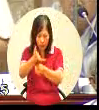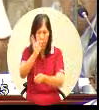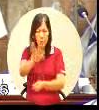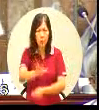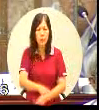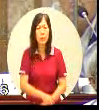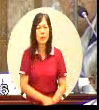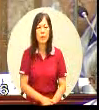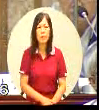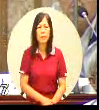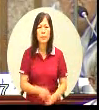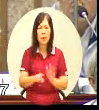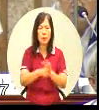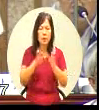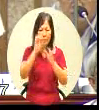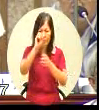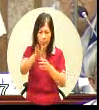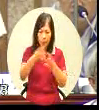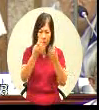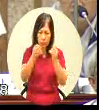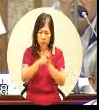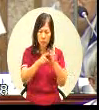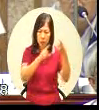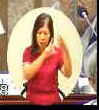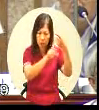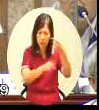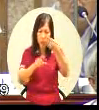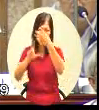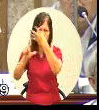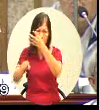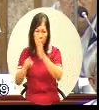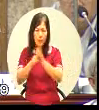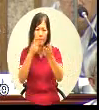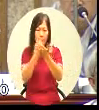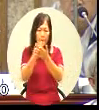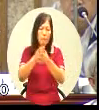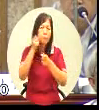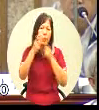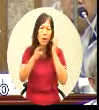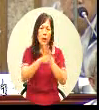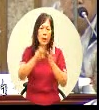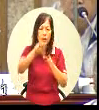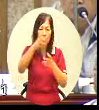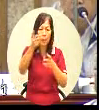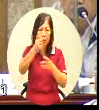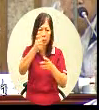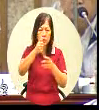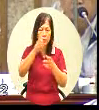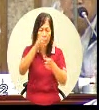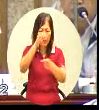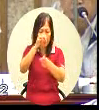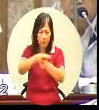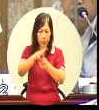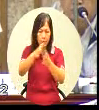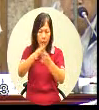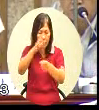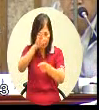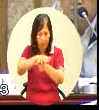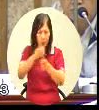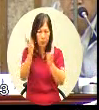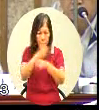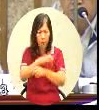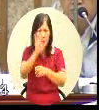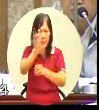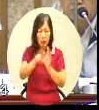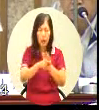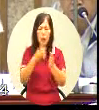跟议员报告这个数字了，今年1月到4月我们总共每一个月平均都有250张要来补发换发， 就是他